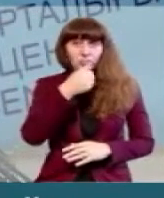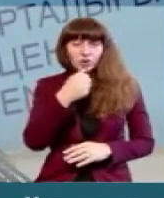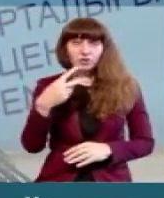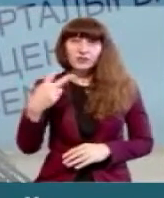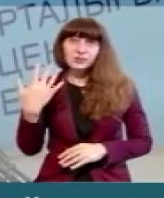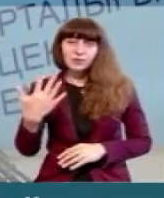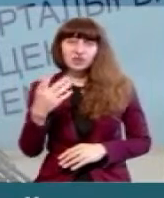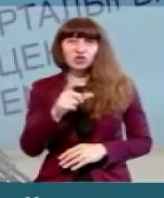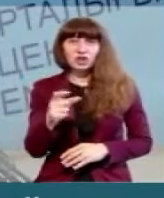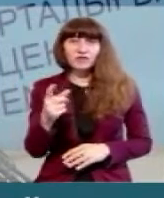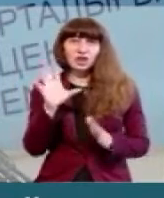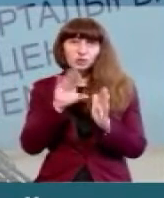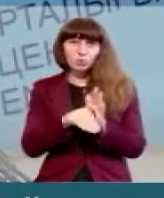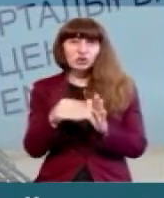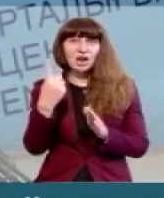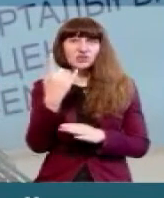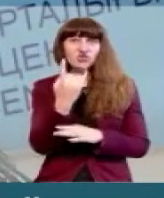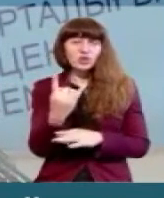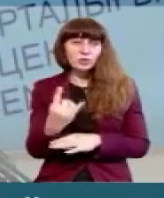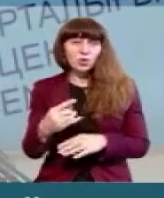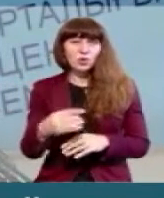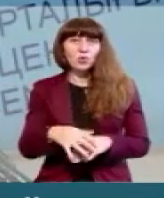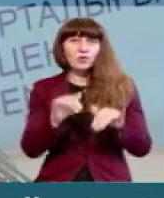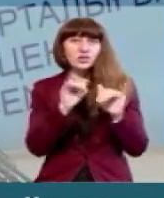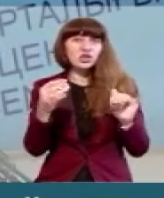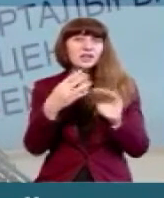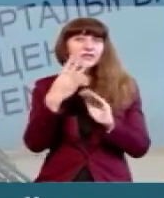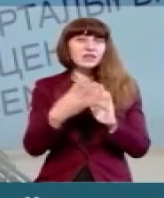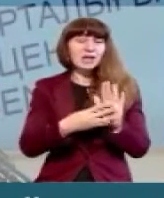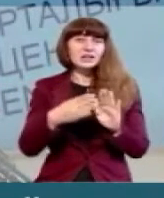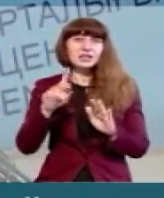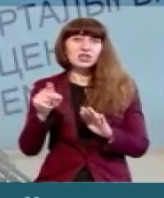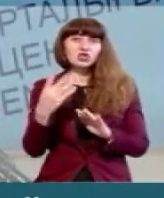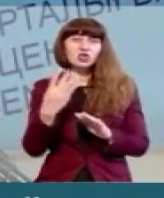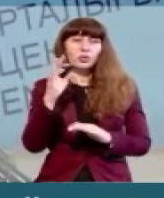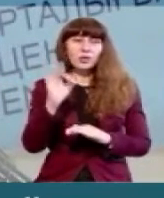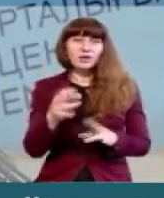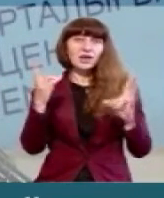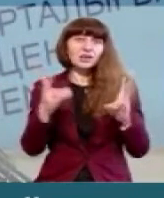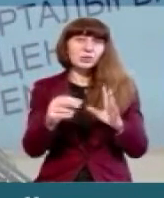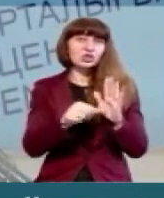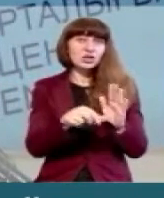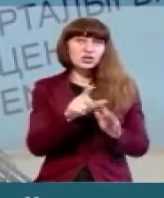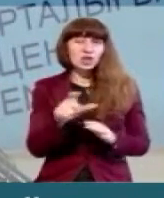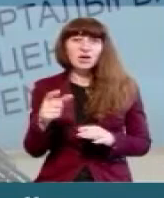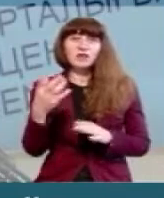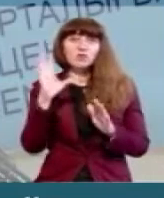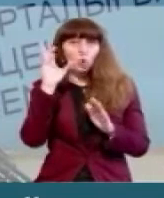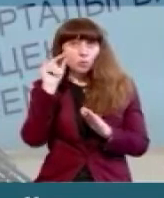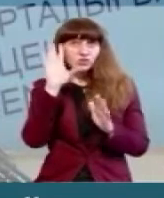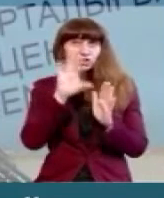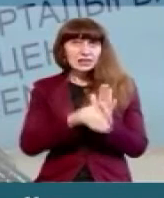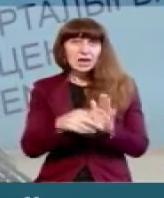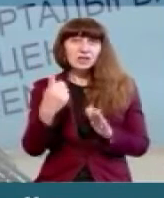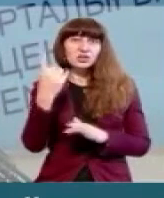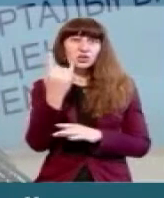человек, в том числе один ребенок, увеличение на 19,4%, и травмированных 6, в том числе один ребенок.